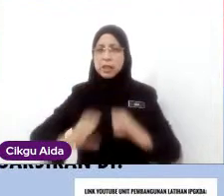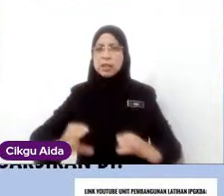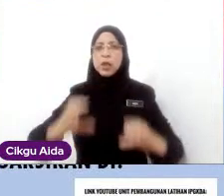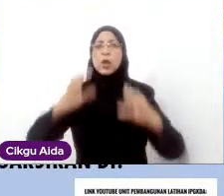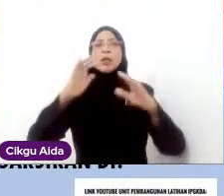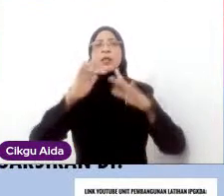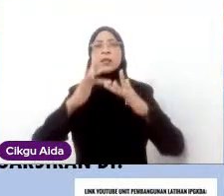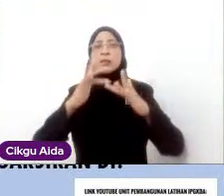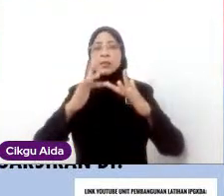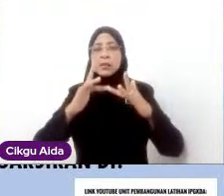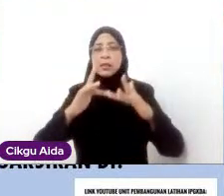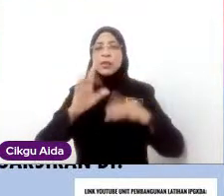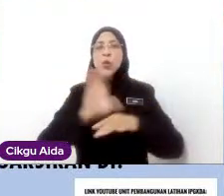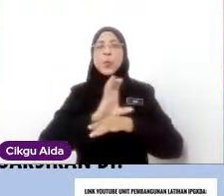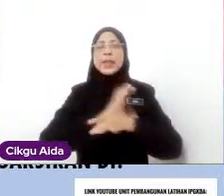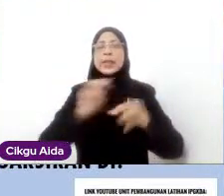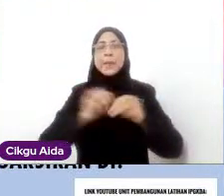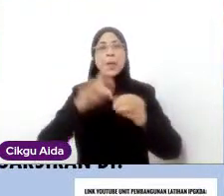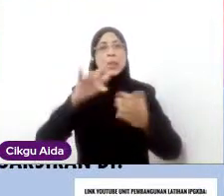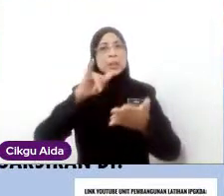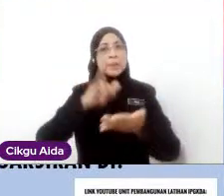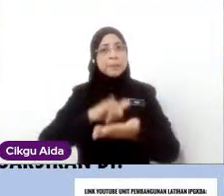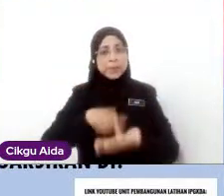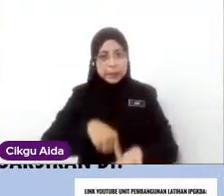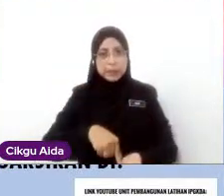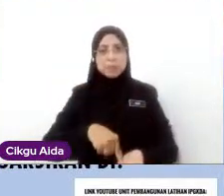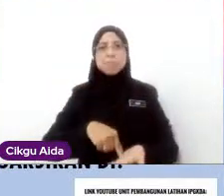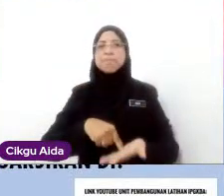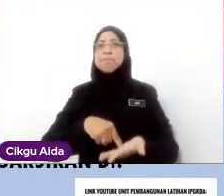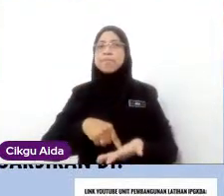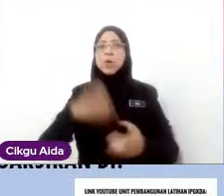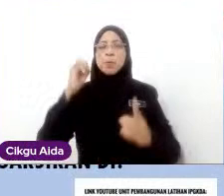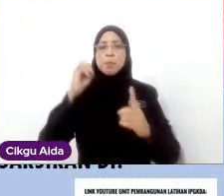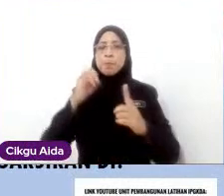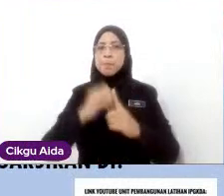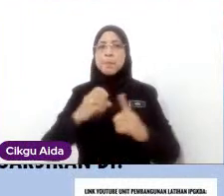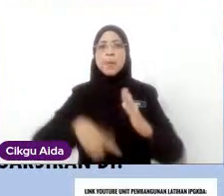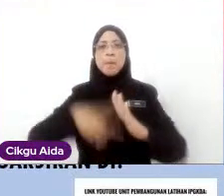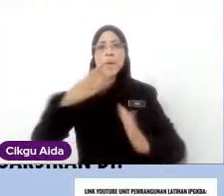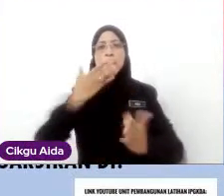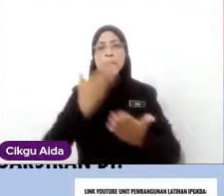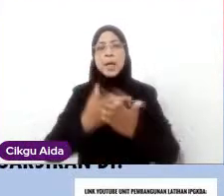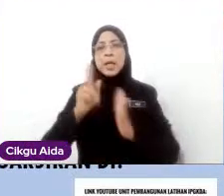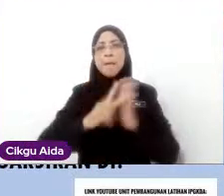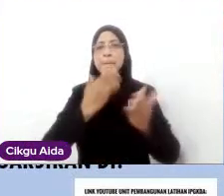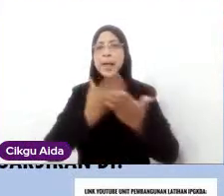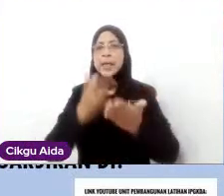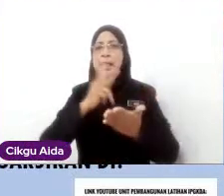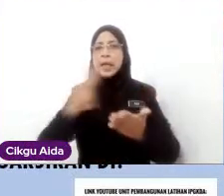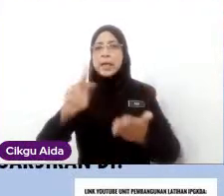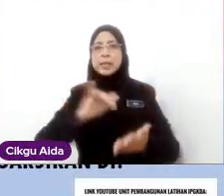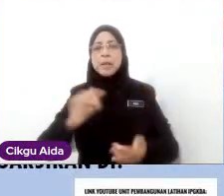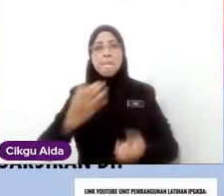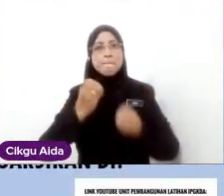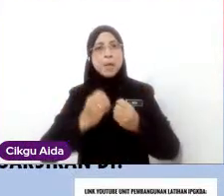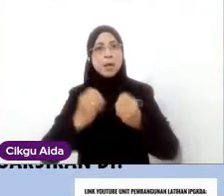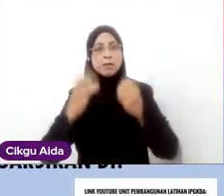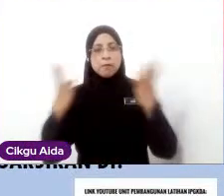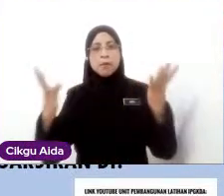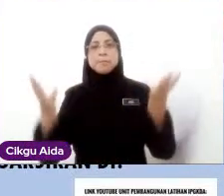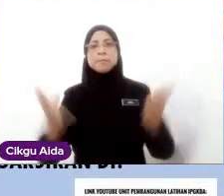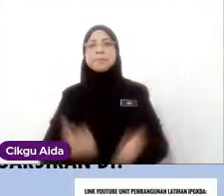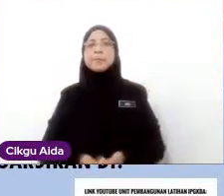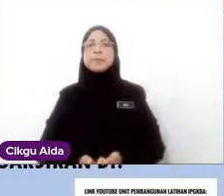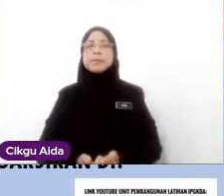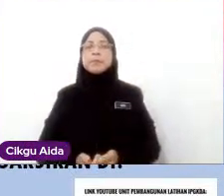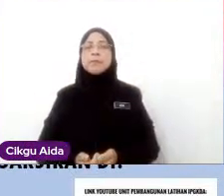dia sangat tinggi untuk mereka. Okey. So lanjutan daripada inovasi di bilik media ni,